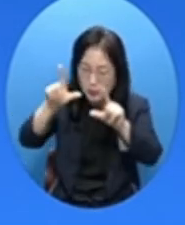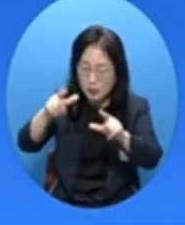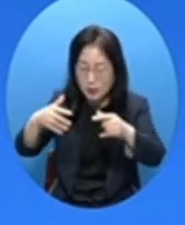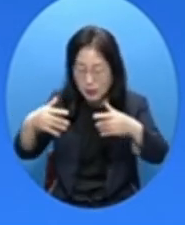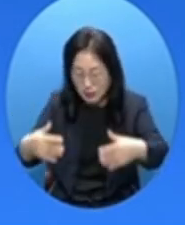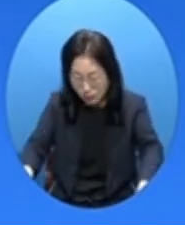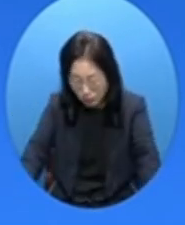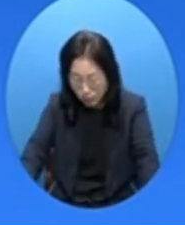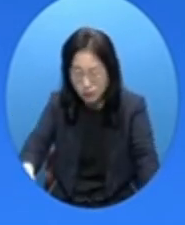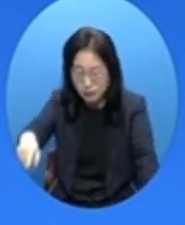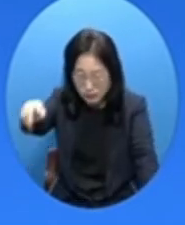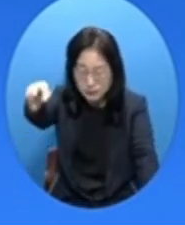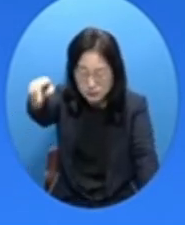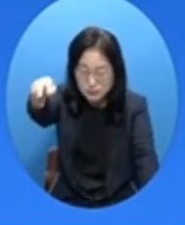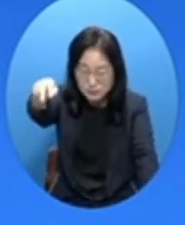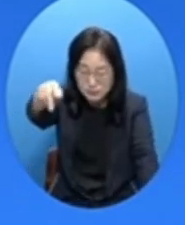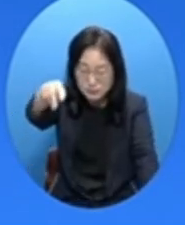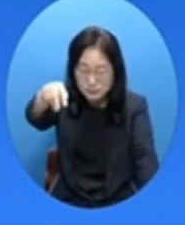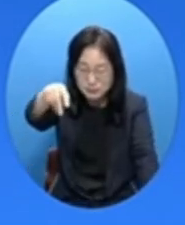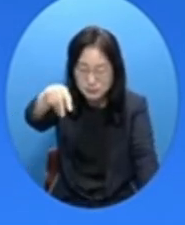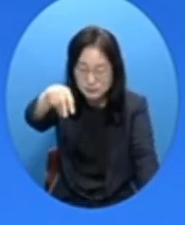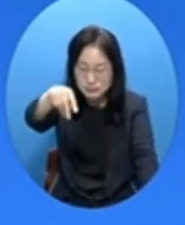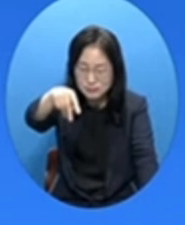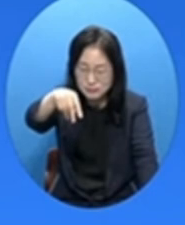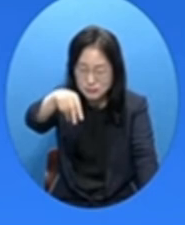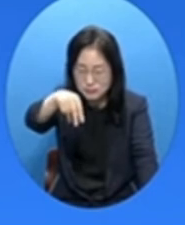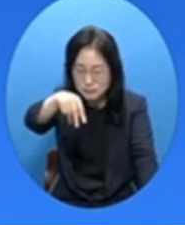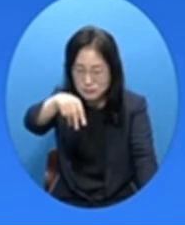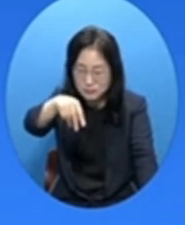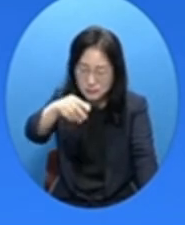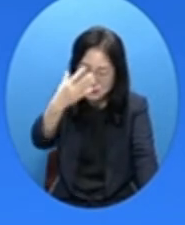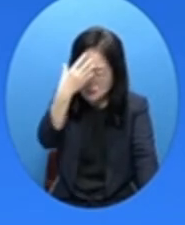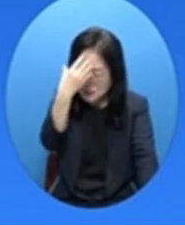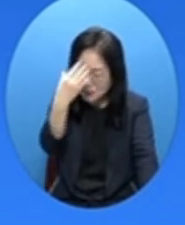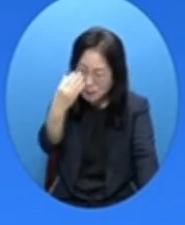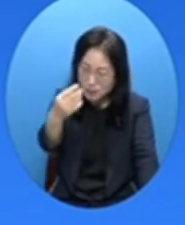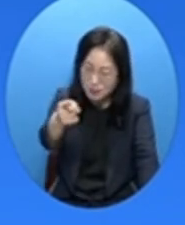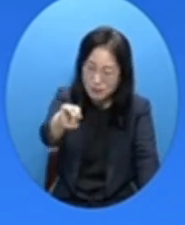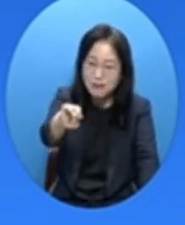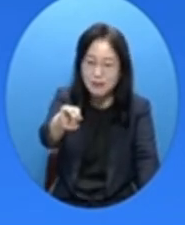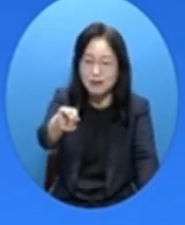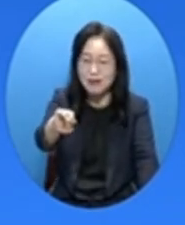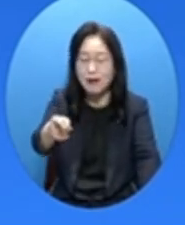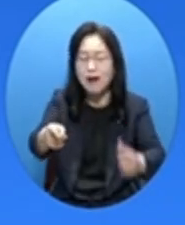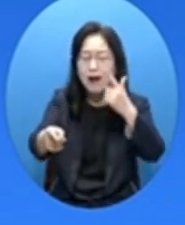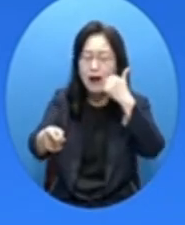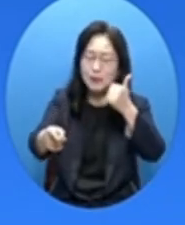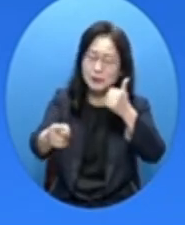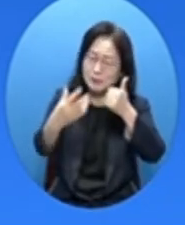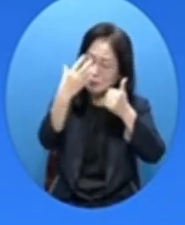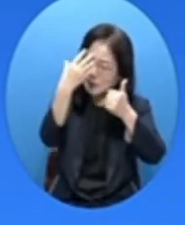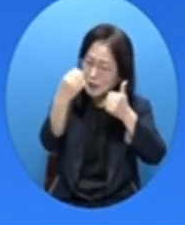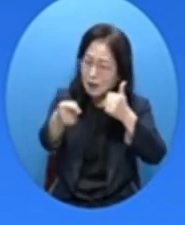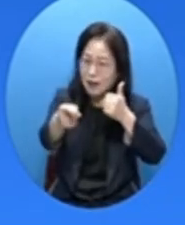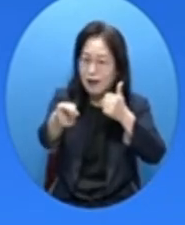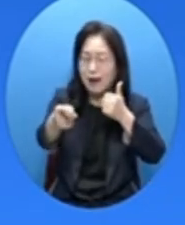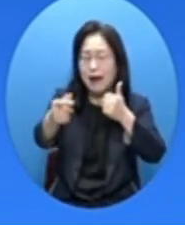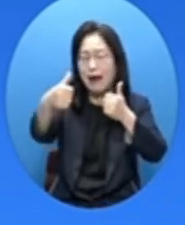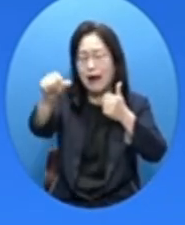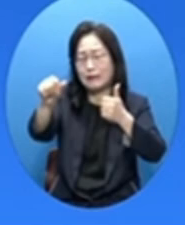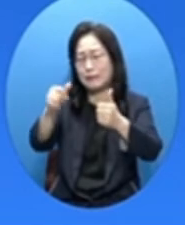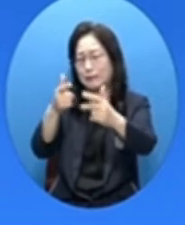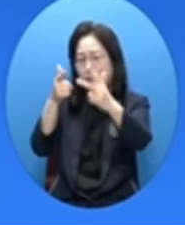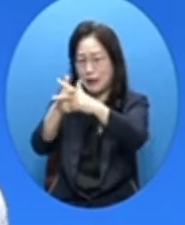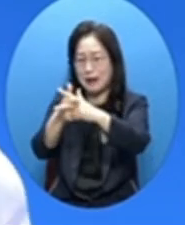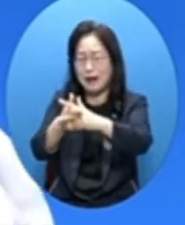힘없이 어깨를 천도 뛰고 천천히 천천히 집을 향해 가고 있는데 아버지가 멀리서 보고도 자기 아들인 것을